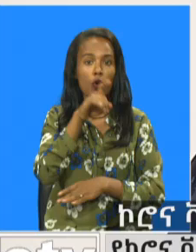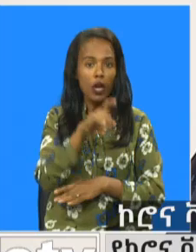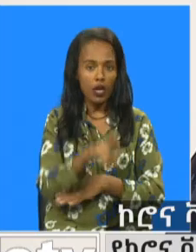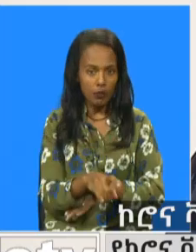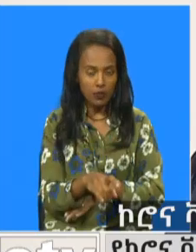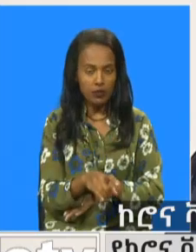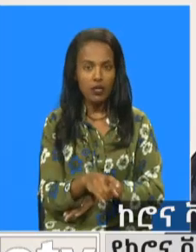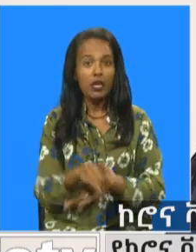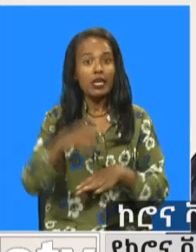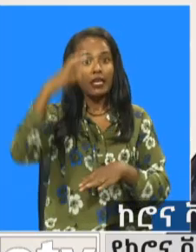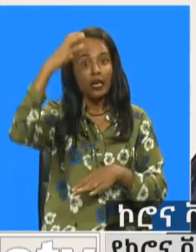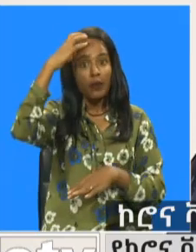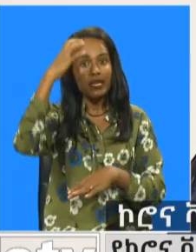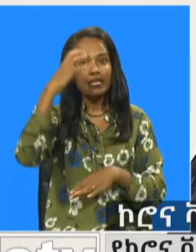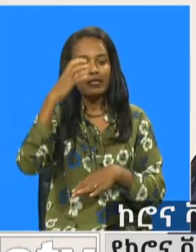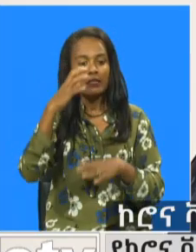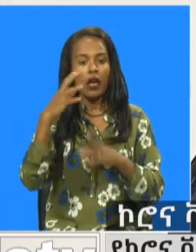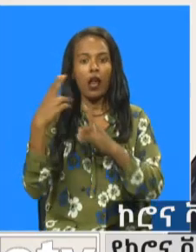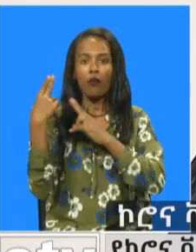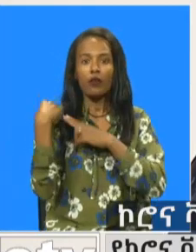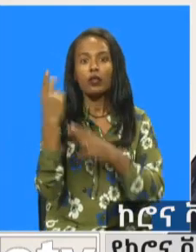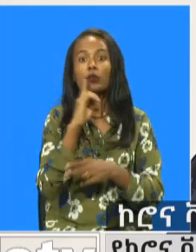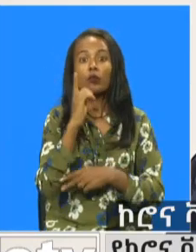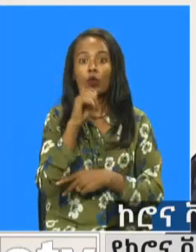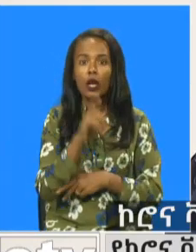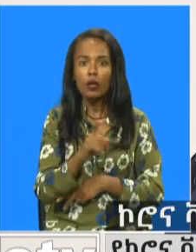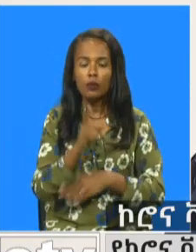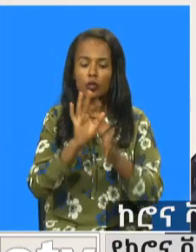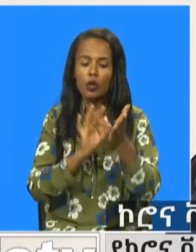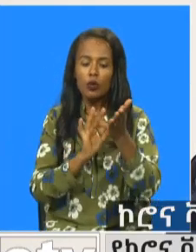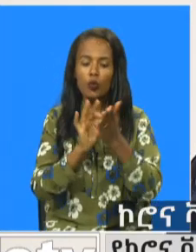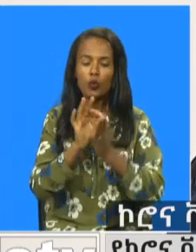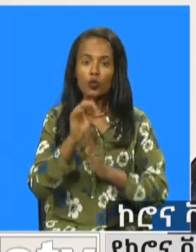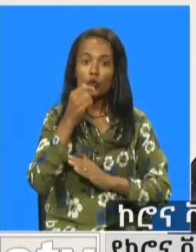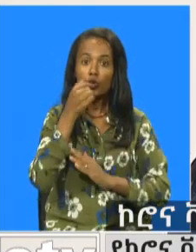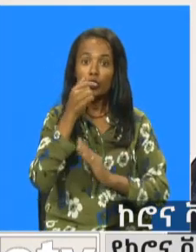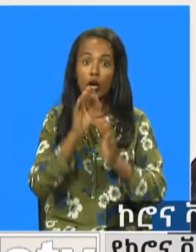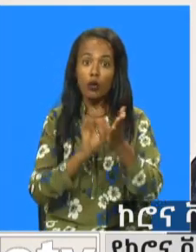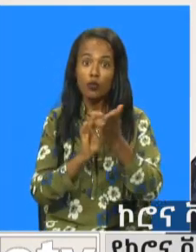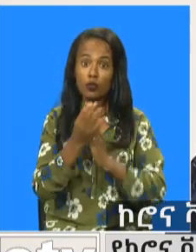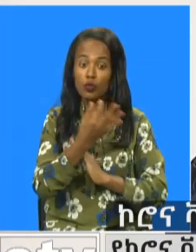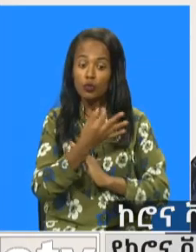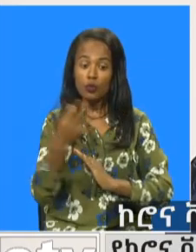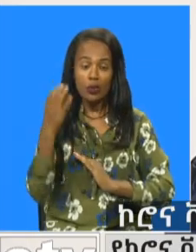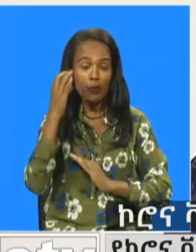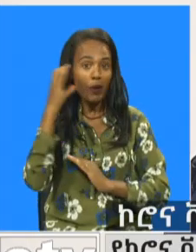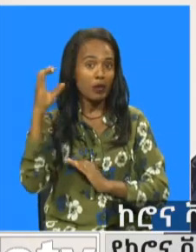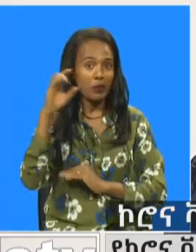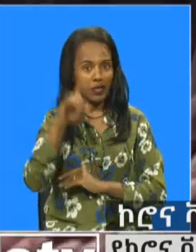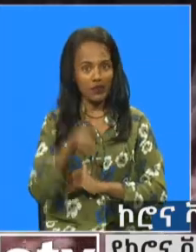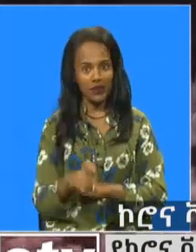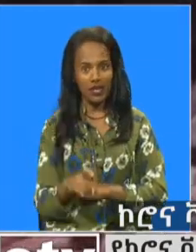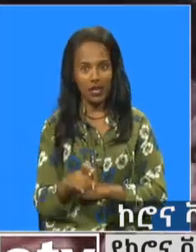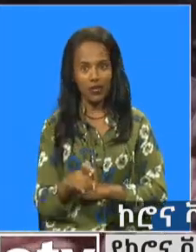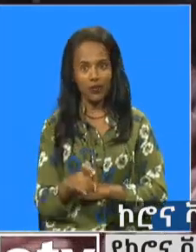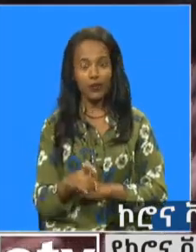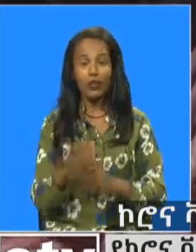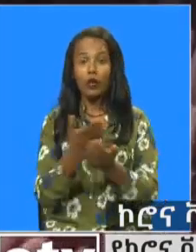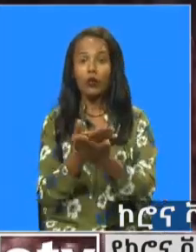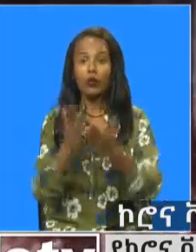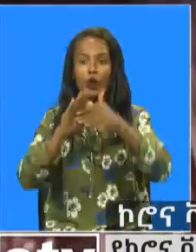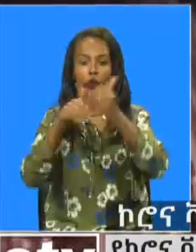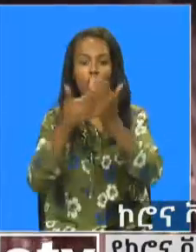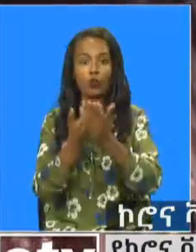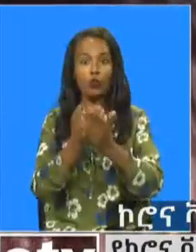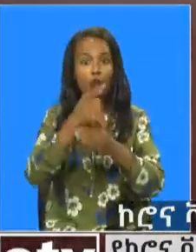አለበት፣ የመንግስት ሚና ምን መሆን አለበት የሚለውን ቁጥሮቹ ይናገራሉ። ቁጥሮቹን በደንብ ማድመጥ ያስፈልጋል ማለት ነው። ጉዳዩ